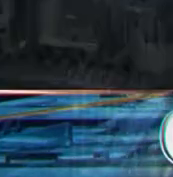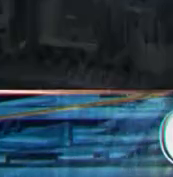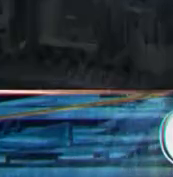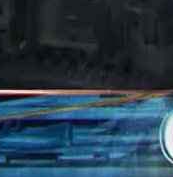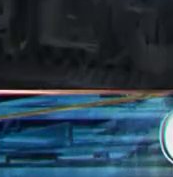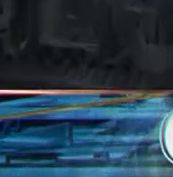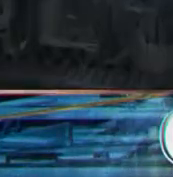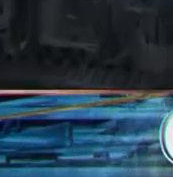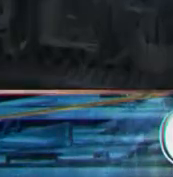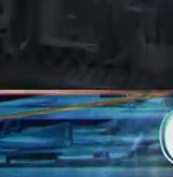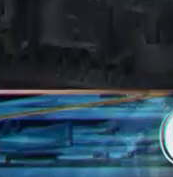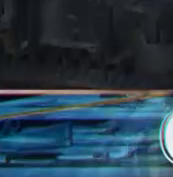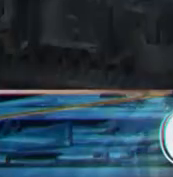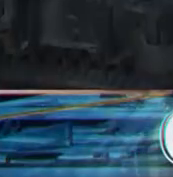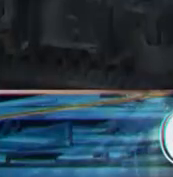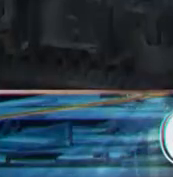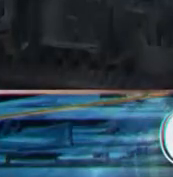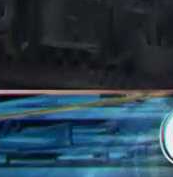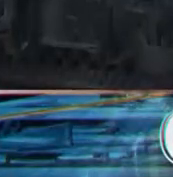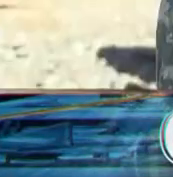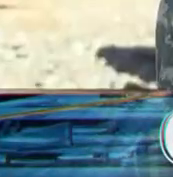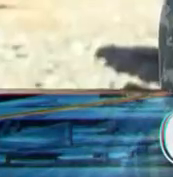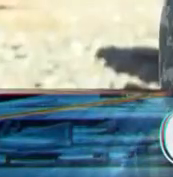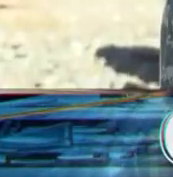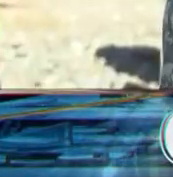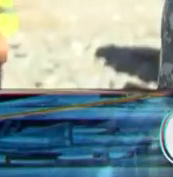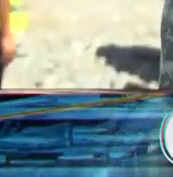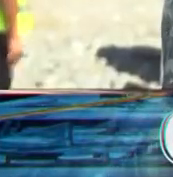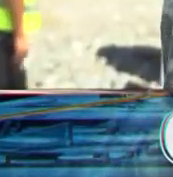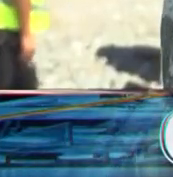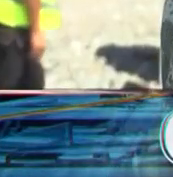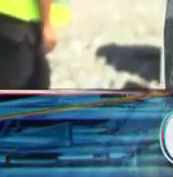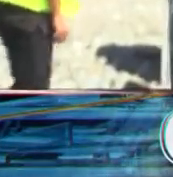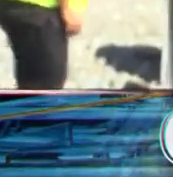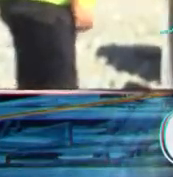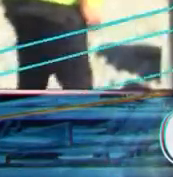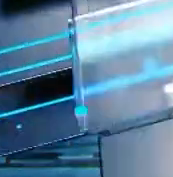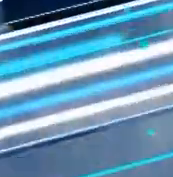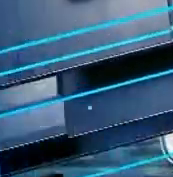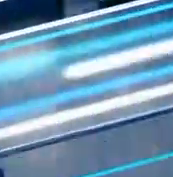Талдыкурган, Ускемен. Полоса качественной дороги к услугам автомобилистов откроется уже в этом году.